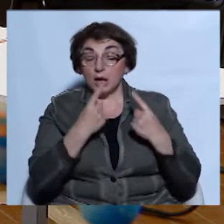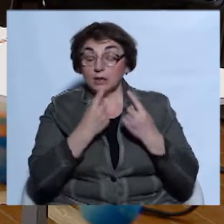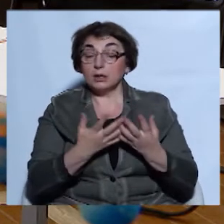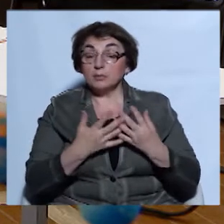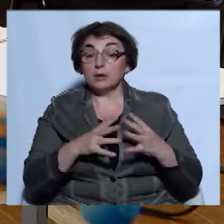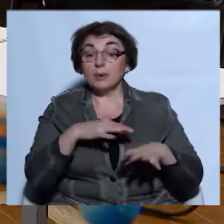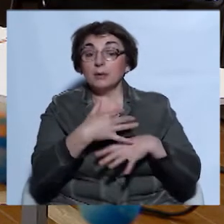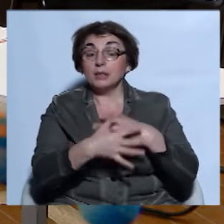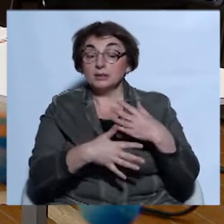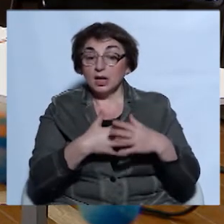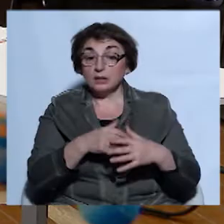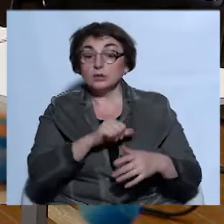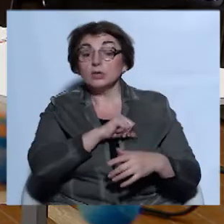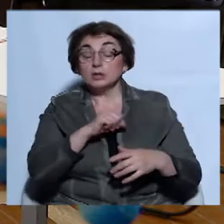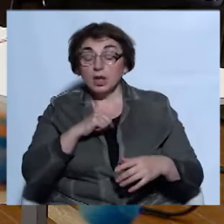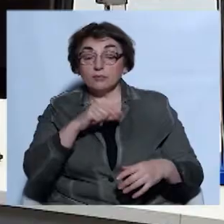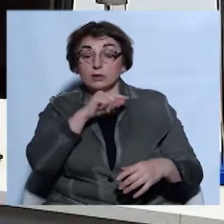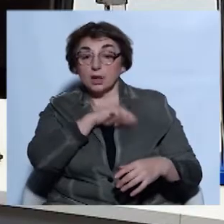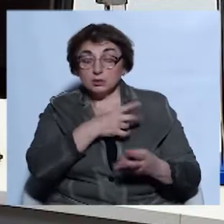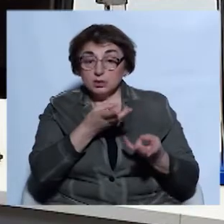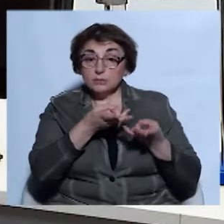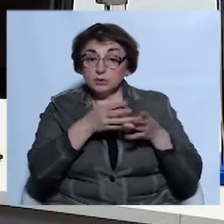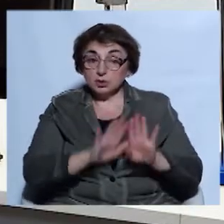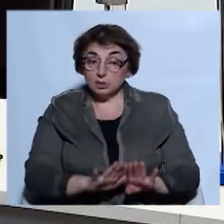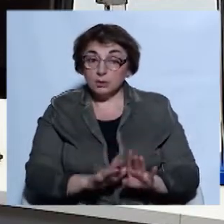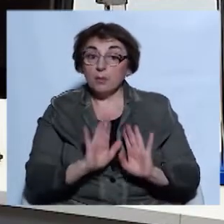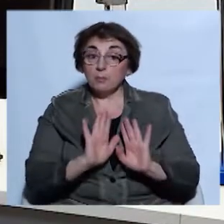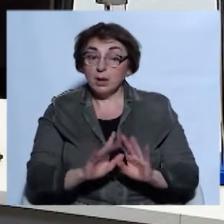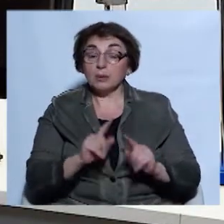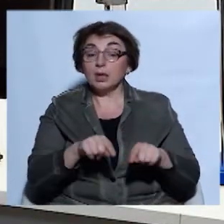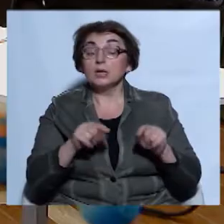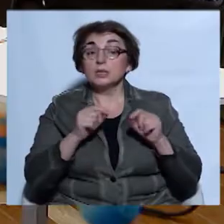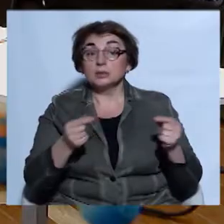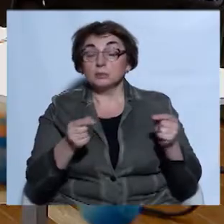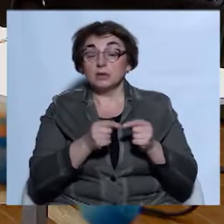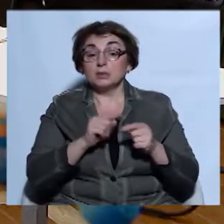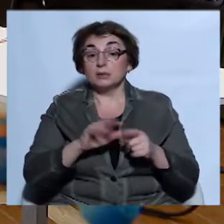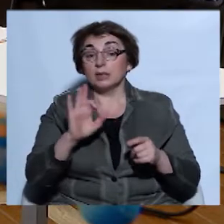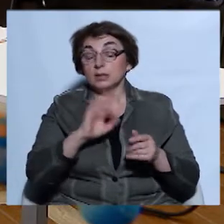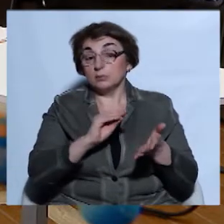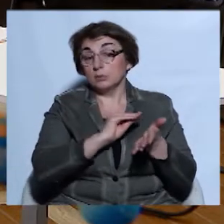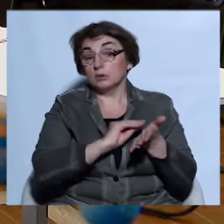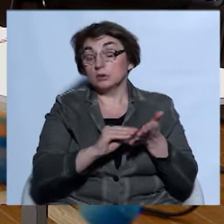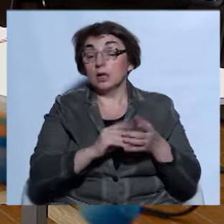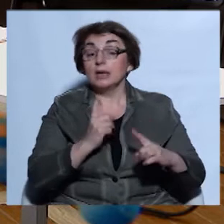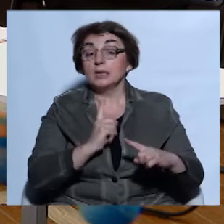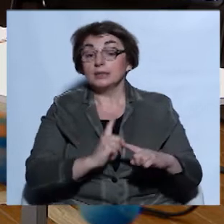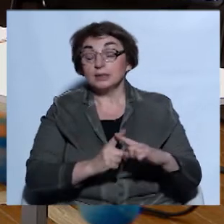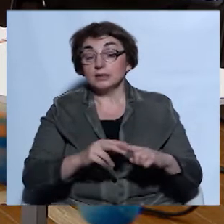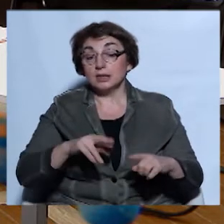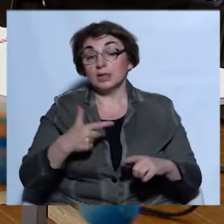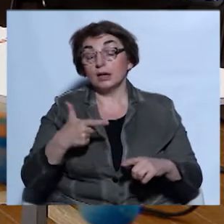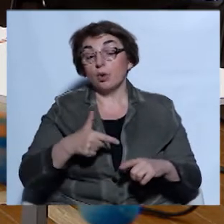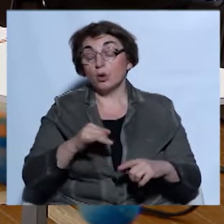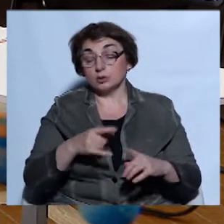ნარევში ნივთიერებები თავიანთ თვისებებს ინარჩუნებენ. მაგალითად, თუ ჩვენ დავწერთ ასეთ ქიმიურ რეაქციას, როდესაც რკინისა და